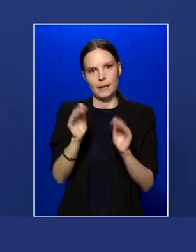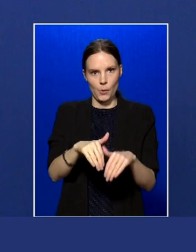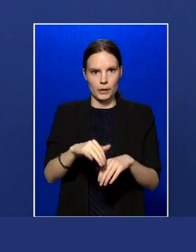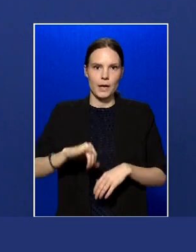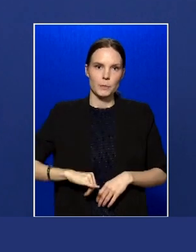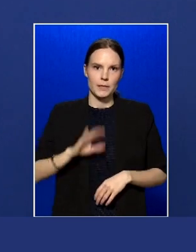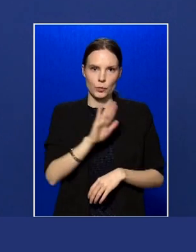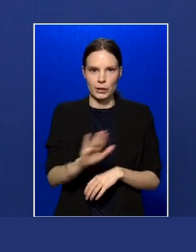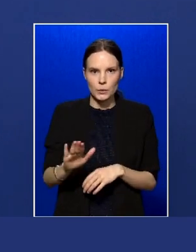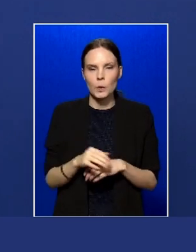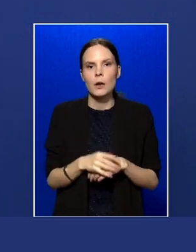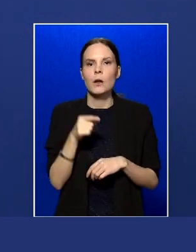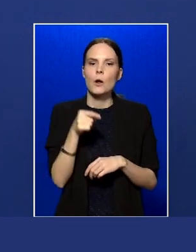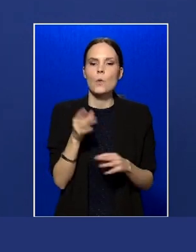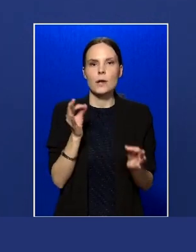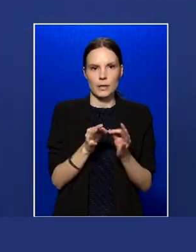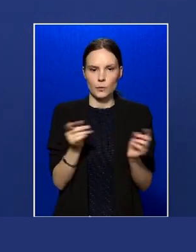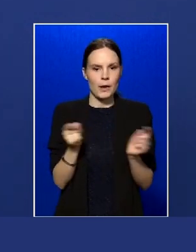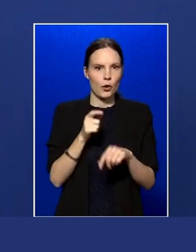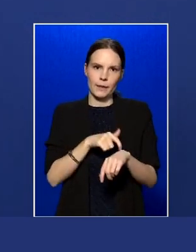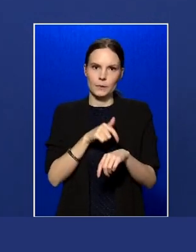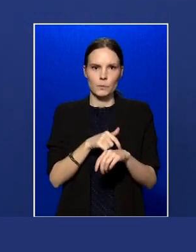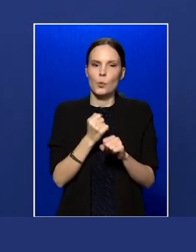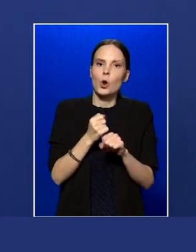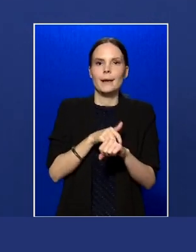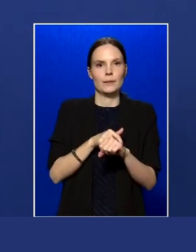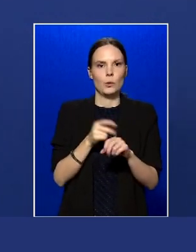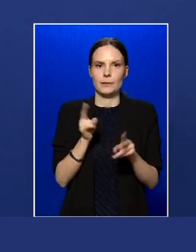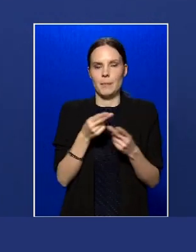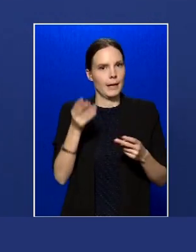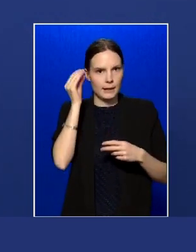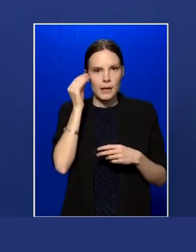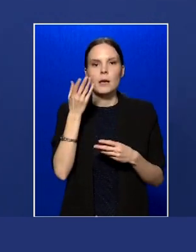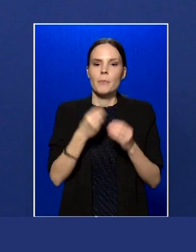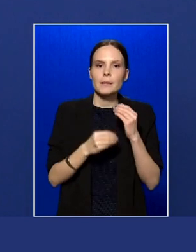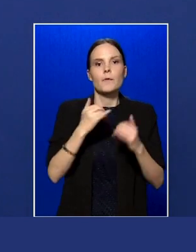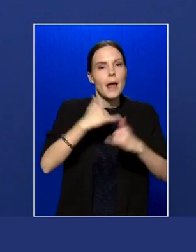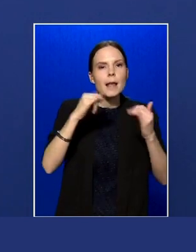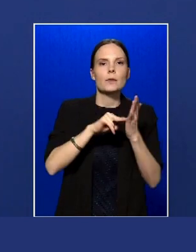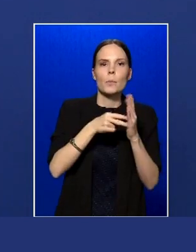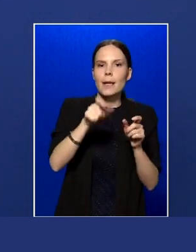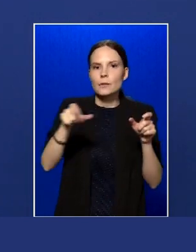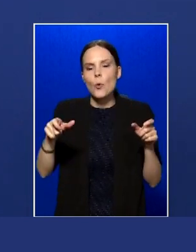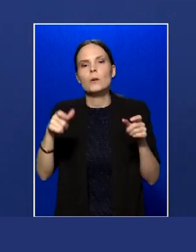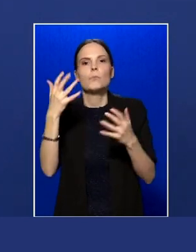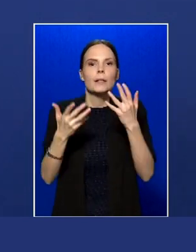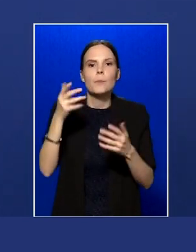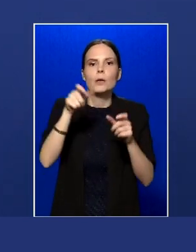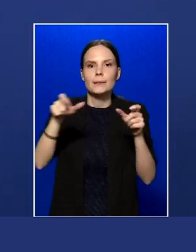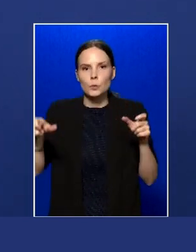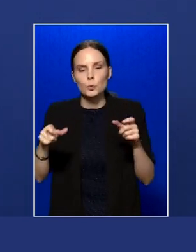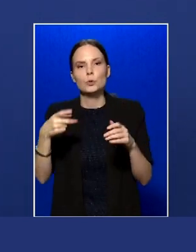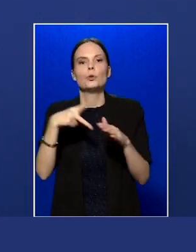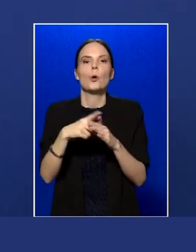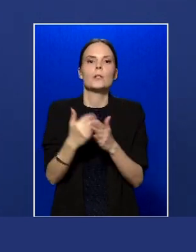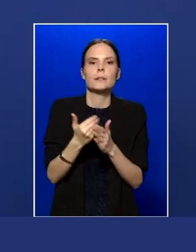biztosítunk, ugye az ő esetükben a rövidített munka, de nem értelmezhető, hiszen egy fejlesztő mérnöknek, egy matematikusnak, egy közgazdásznak a